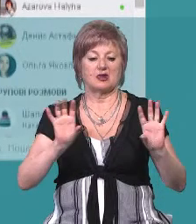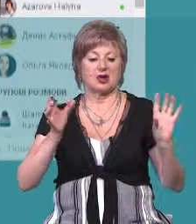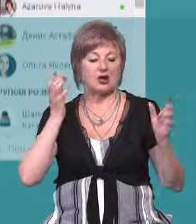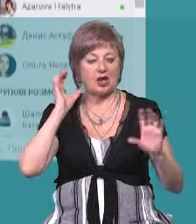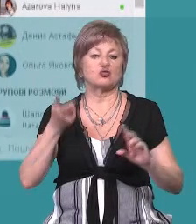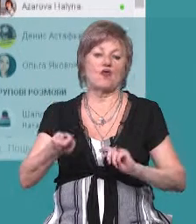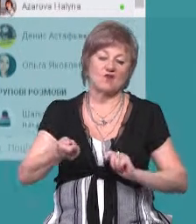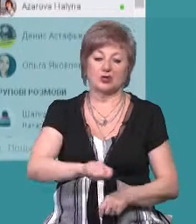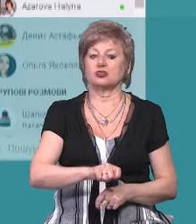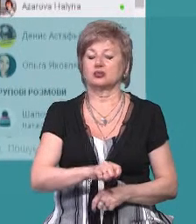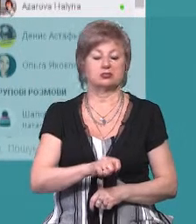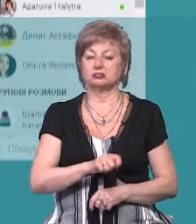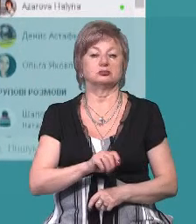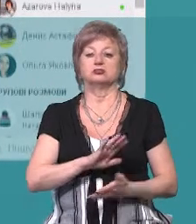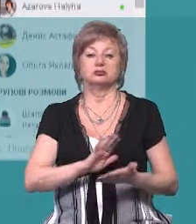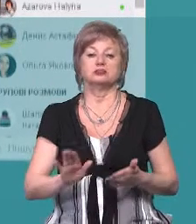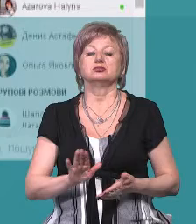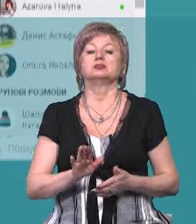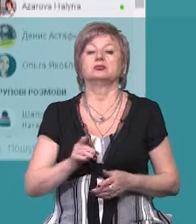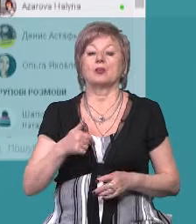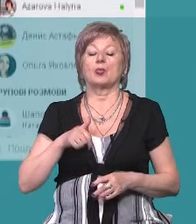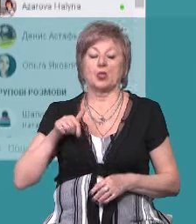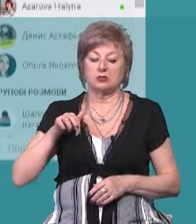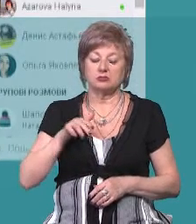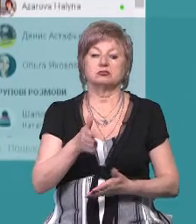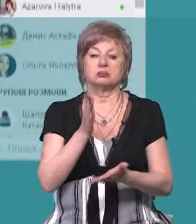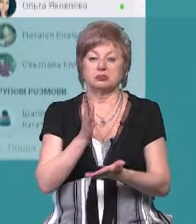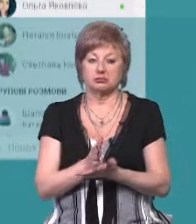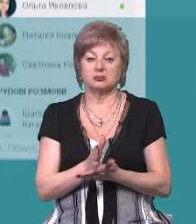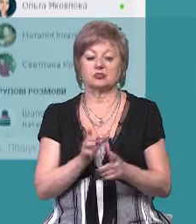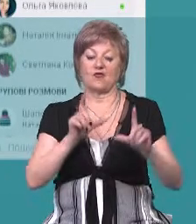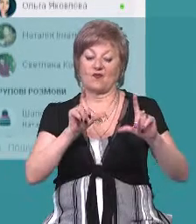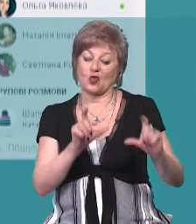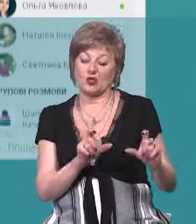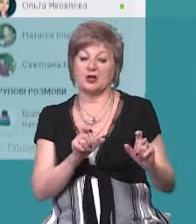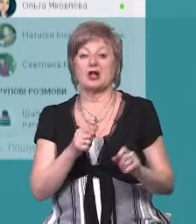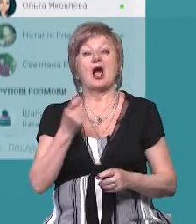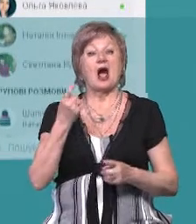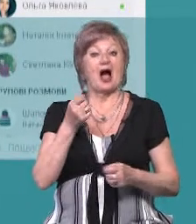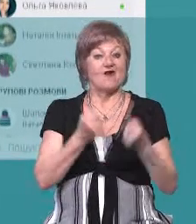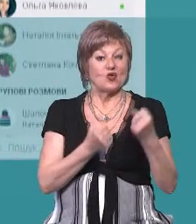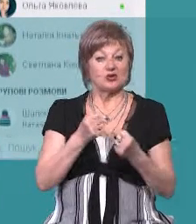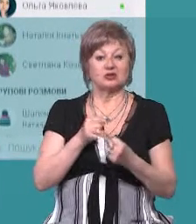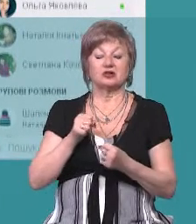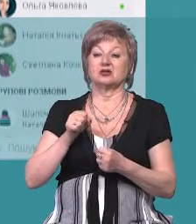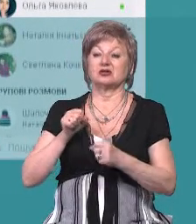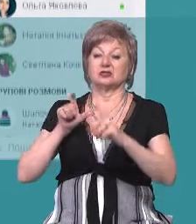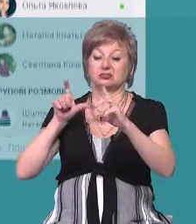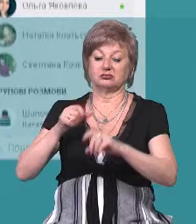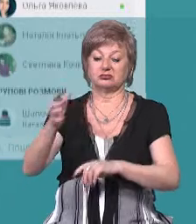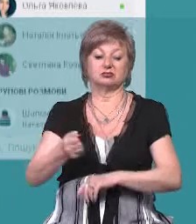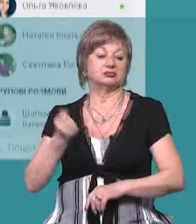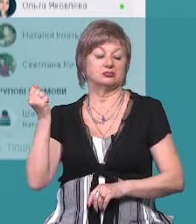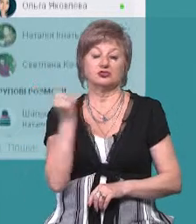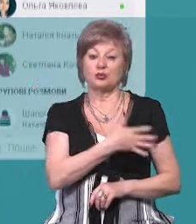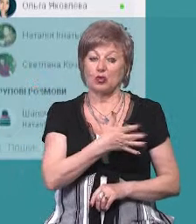нуль. Чоловік вмикає камеру, йде до водія, щоб сфотографувати. Водій хватає телефон і викидає на проспект під